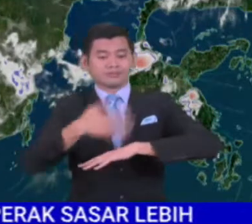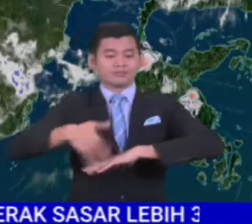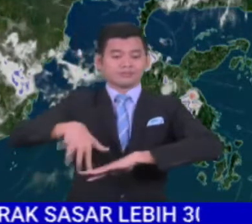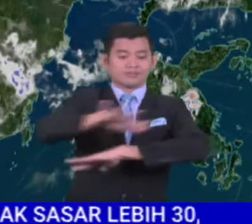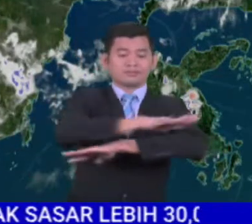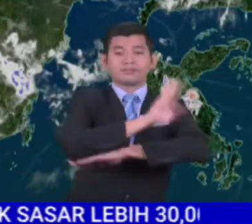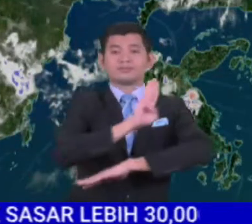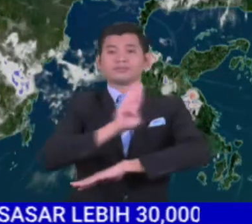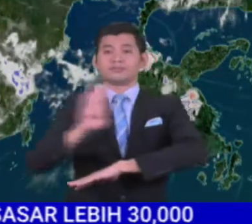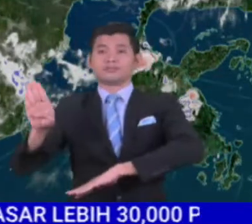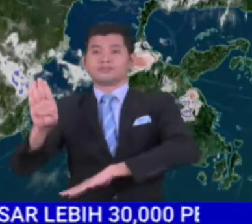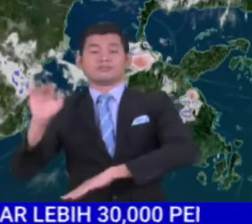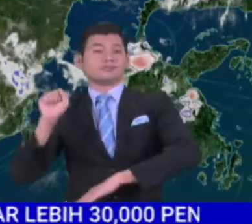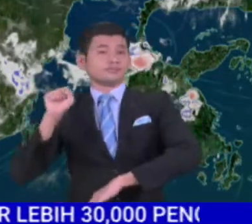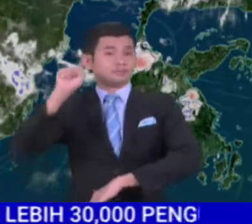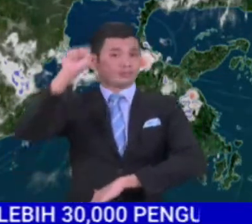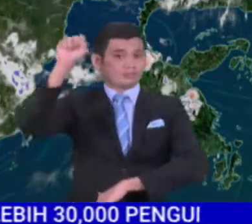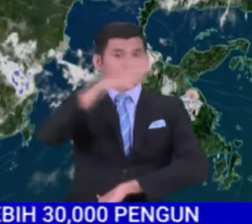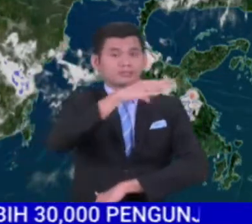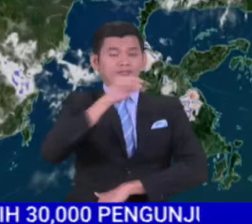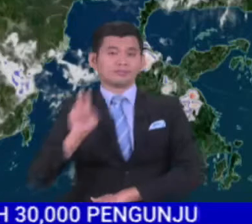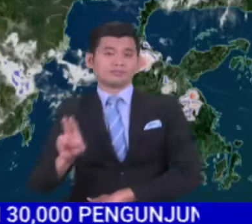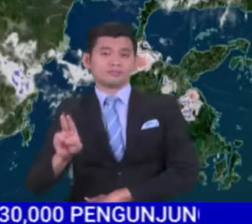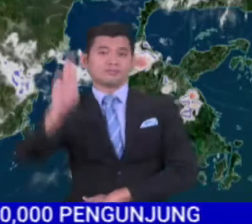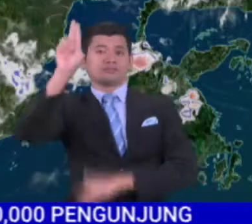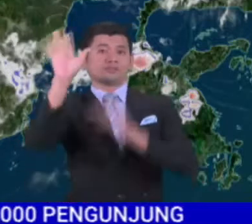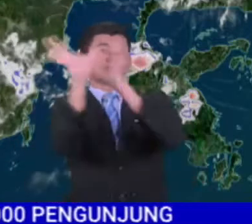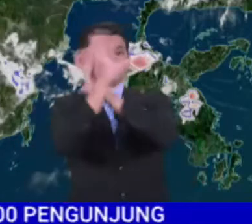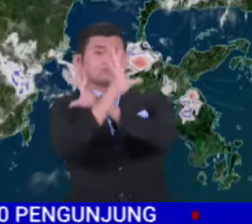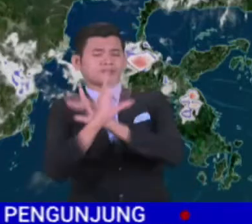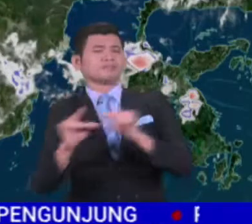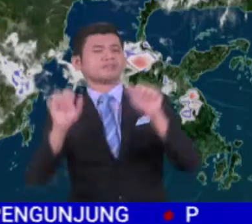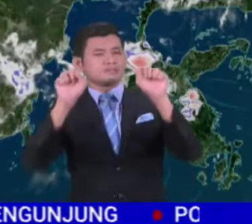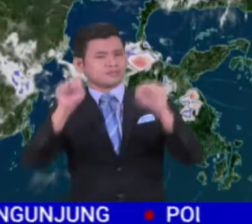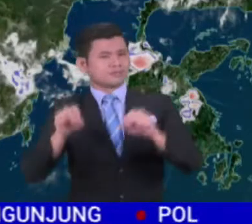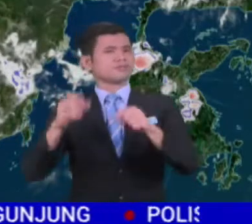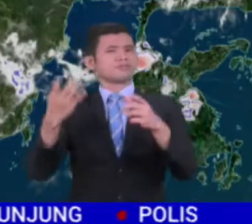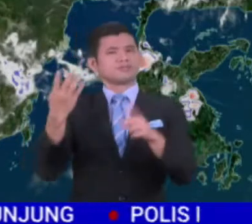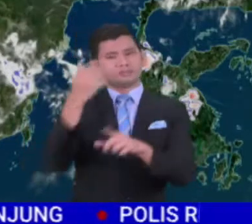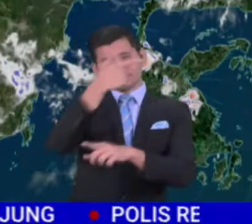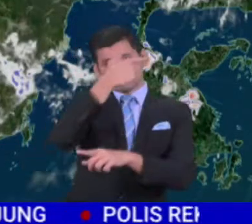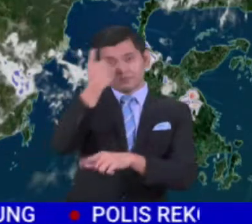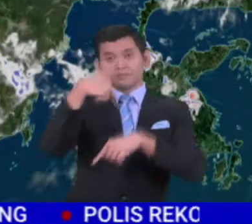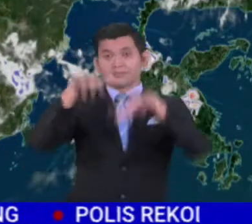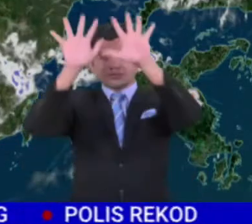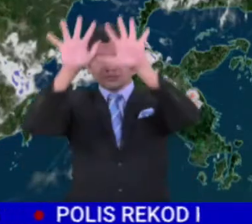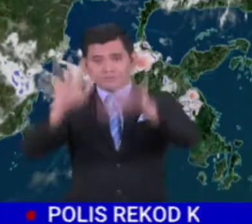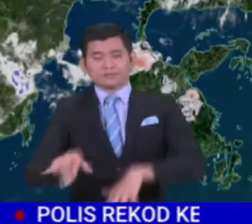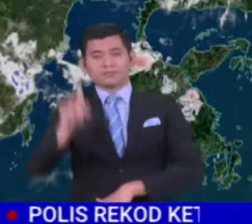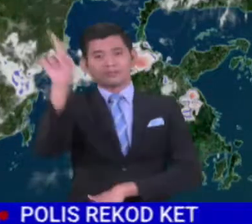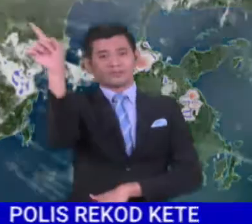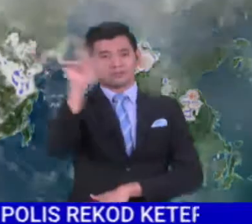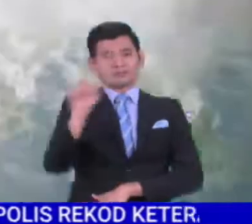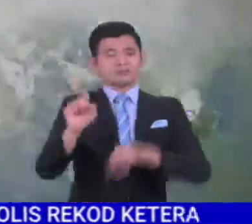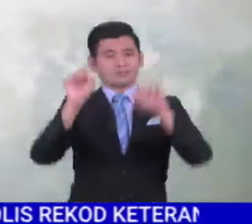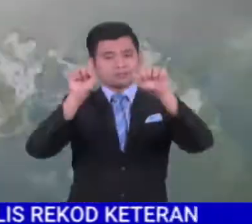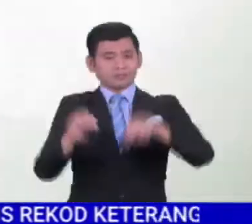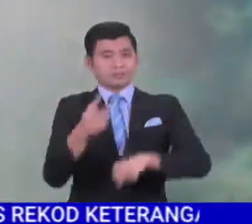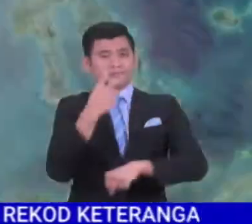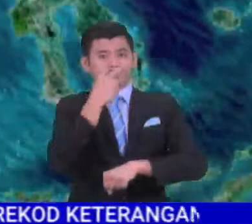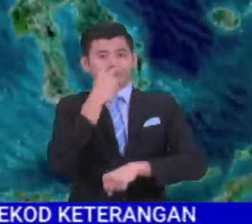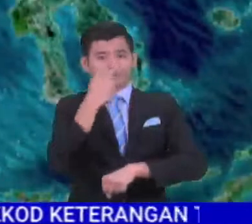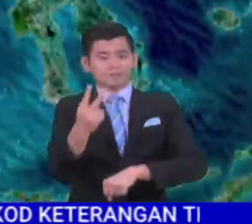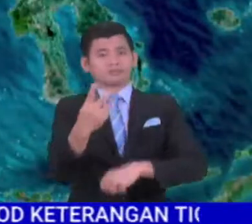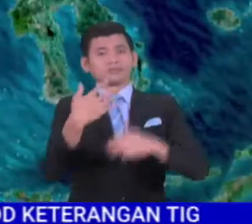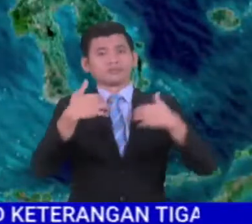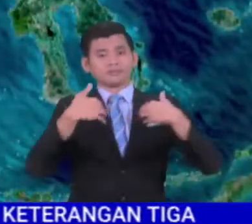negeri Sabah dan juga utara negeri Sarawak. Hal ini boleh mengakibatkan keadaan hujan dan ribut petir dan ianya dapat dilihat melalui paparan